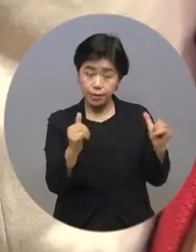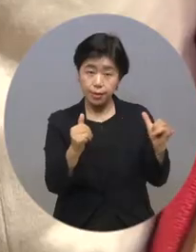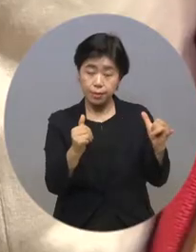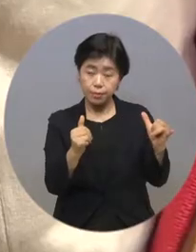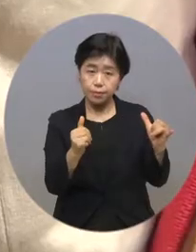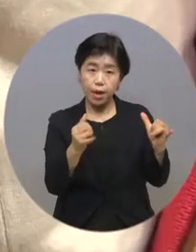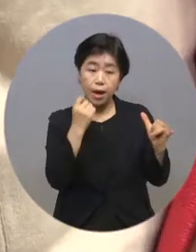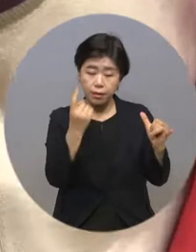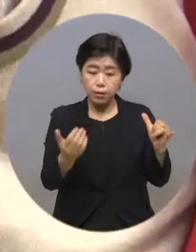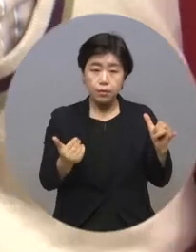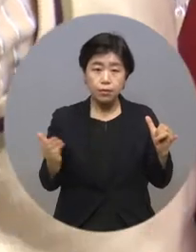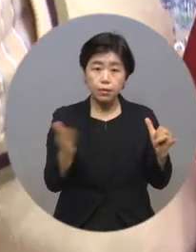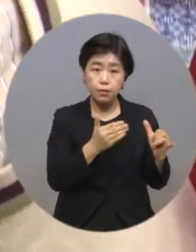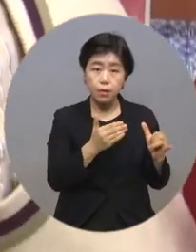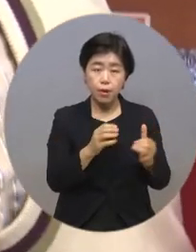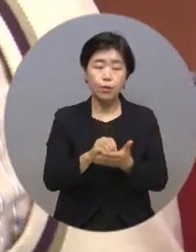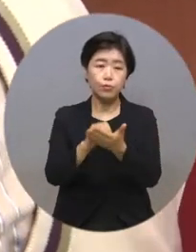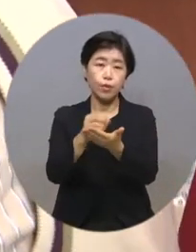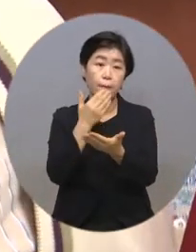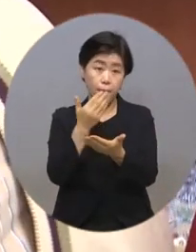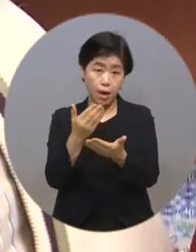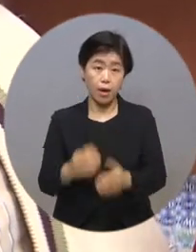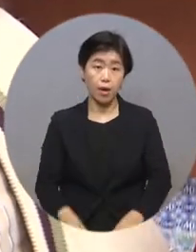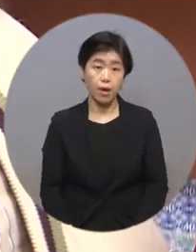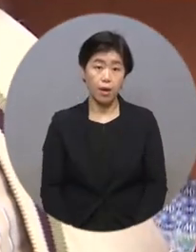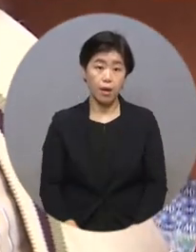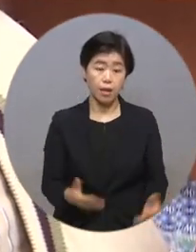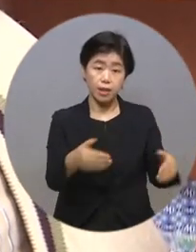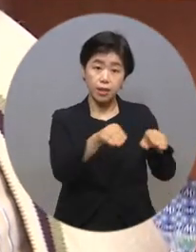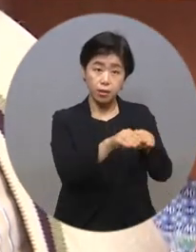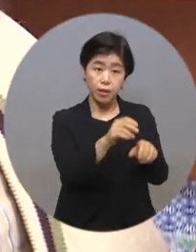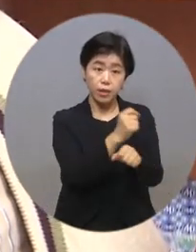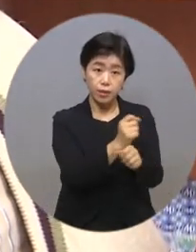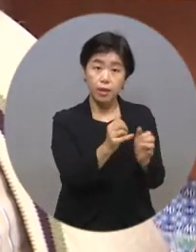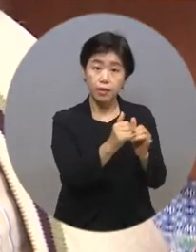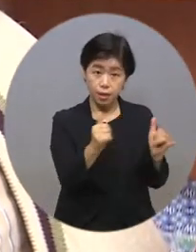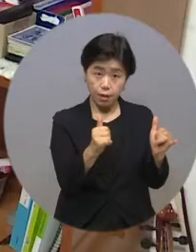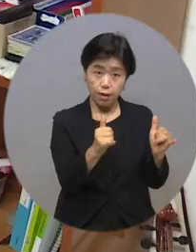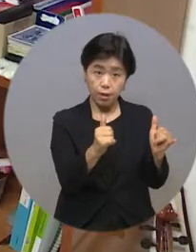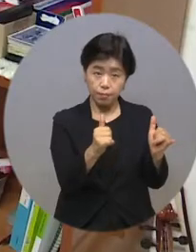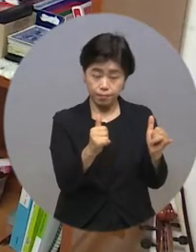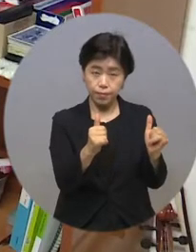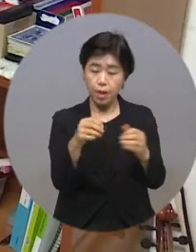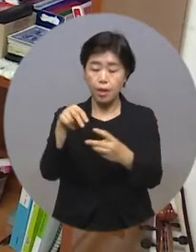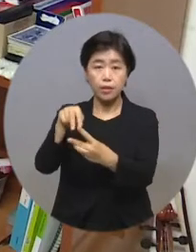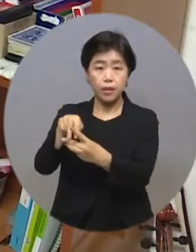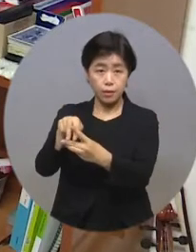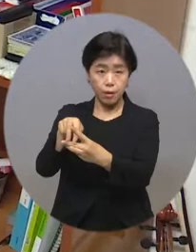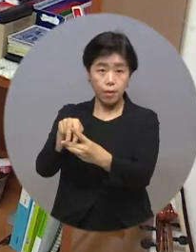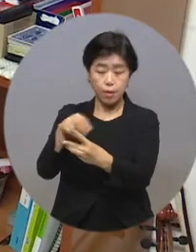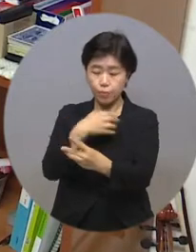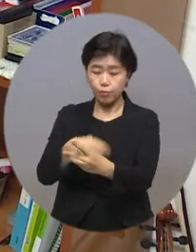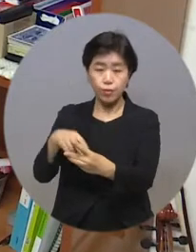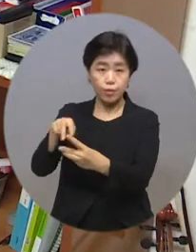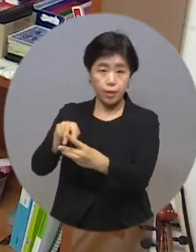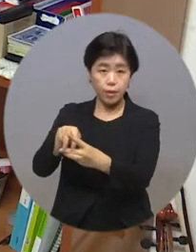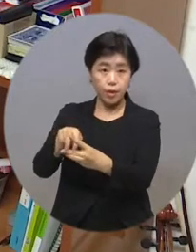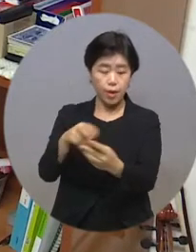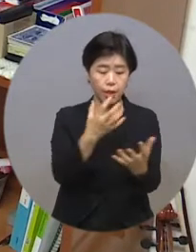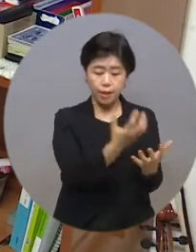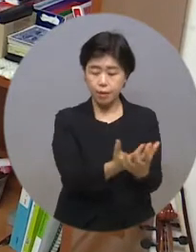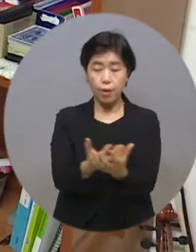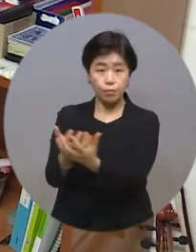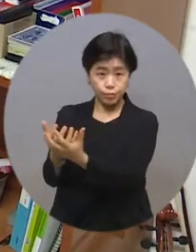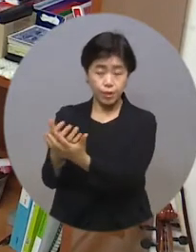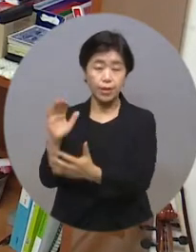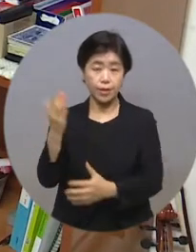전부터 자립수당 사전 신청이 가능하며 아동복지시설은 시설 종사자가 시설 관할 읍면동 행정복지센터에